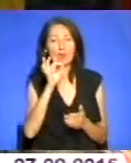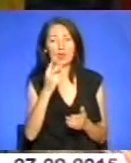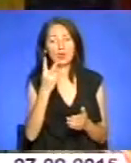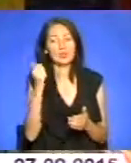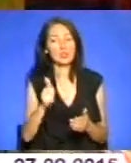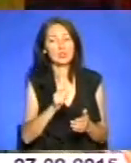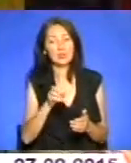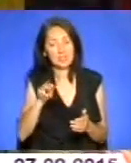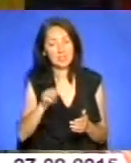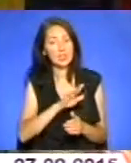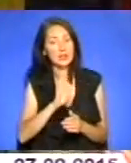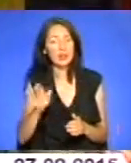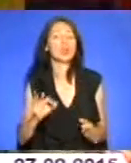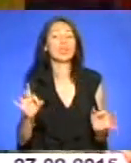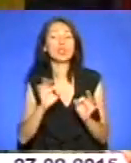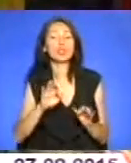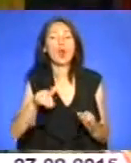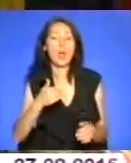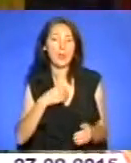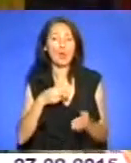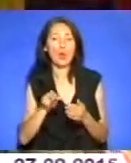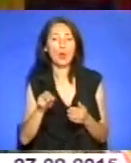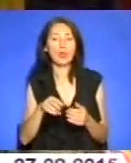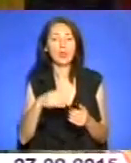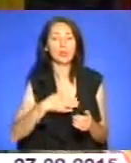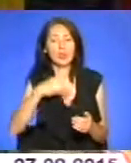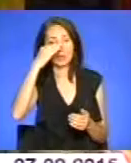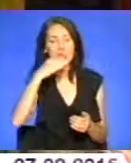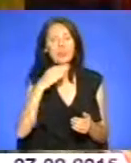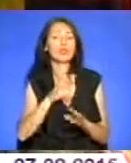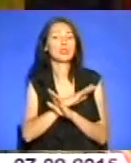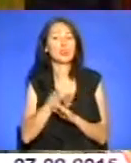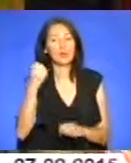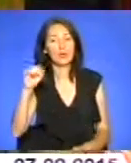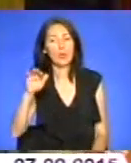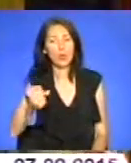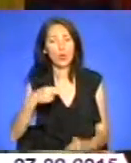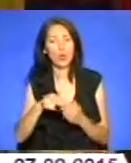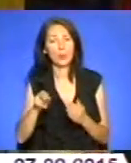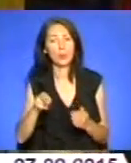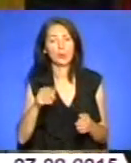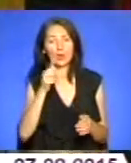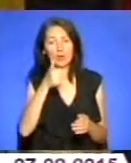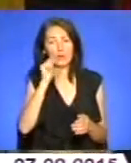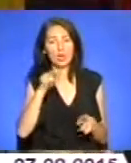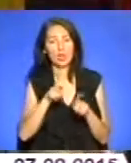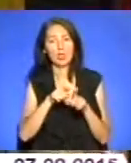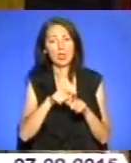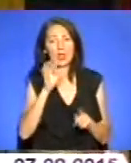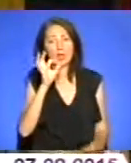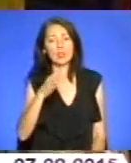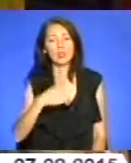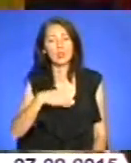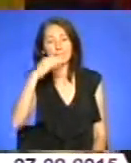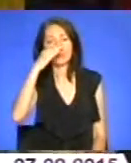2000 не буде, Андрійку. Нічого, хай мені куплять. Мій тато загинув героєм, хай куплять. Він так вчора казав, каже, мій тато герой,